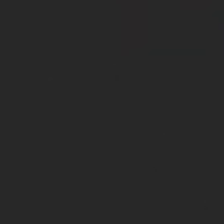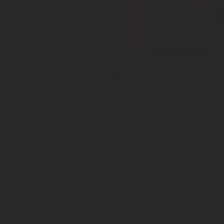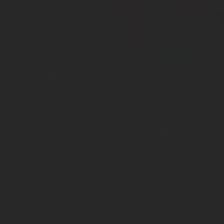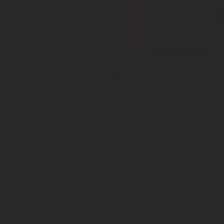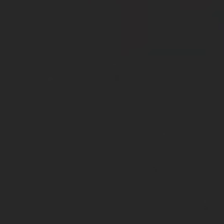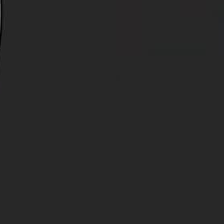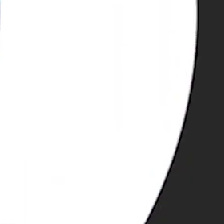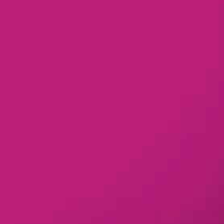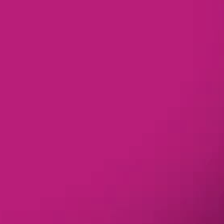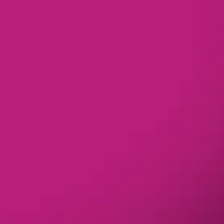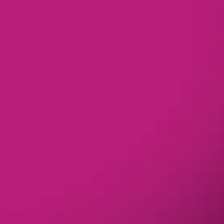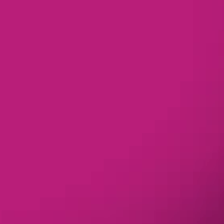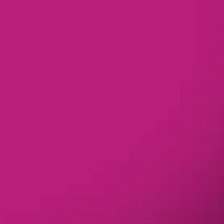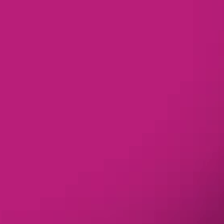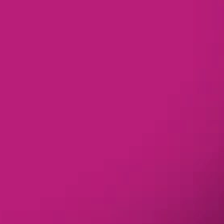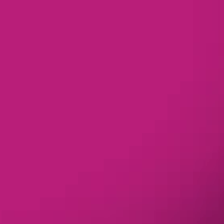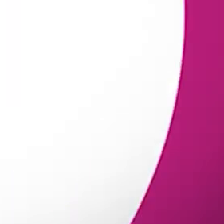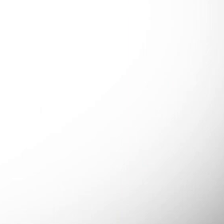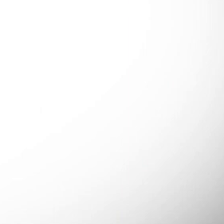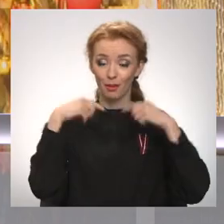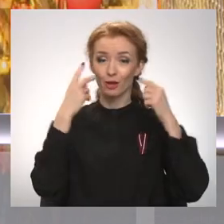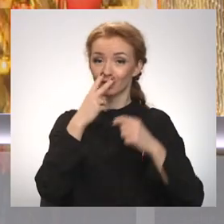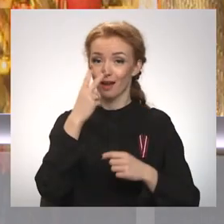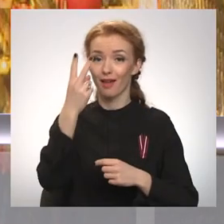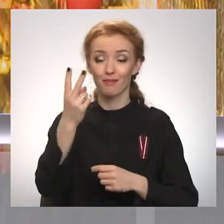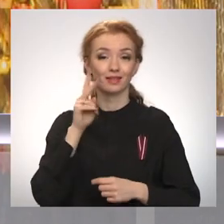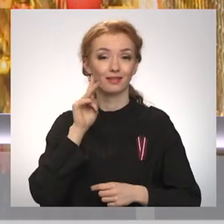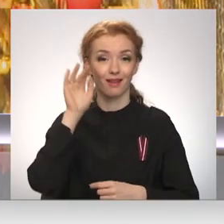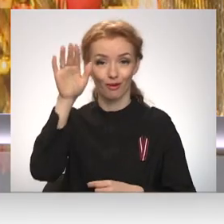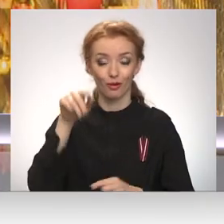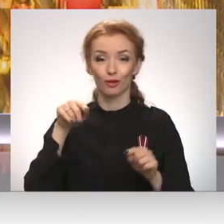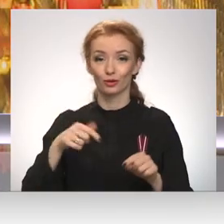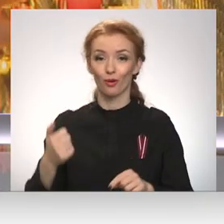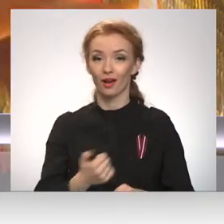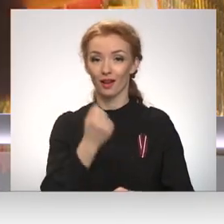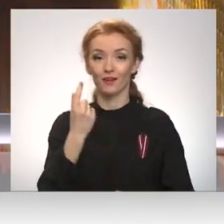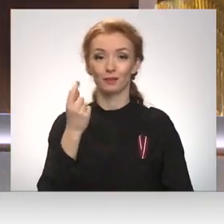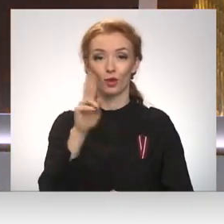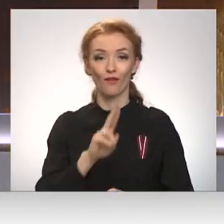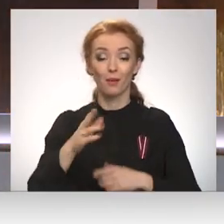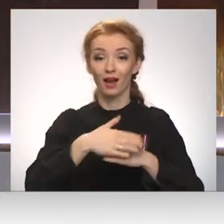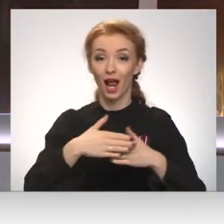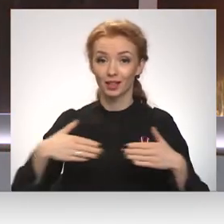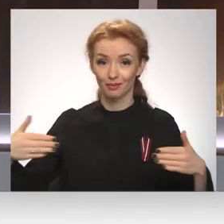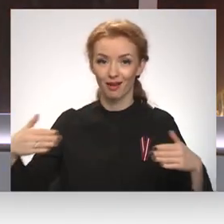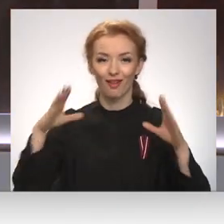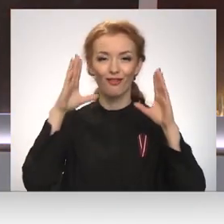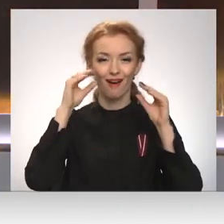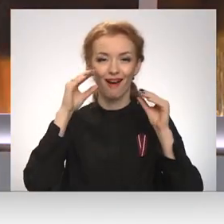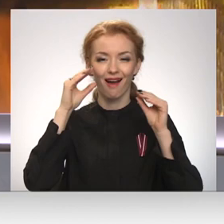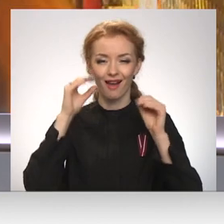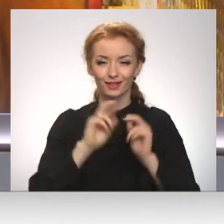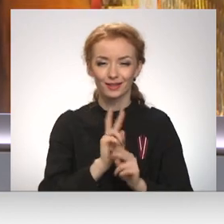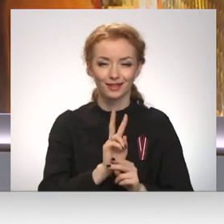Re, viss ēters ir te! Viss šogad 11. novembra krastmalā, vakarā, mirdz